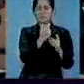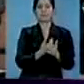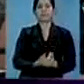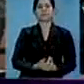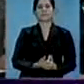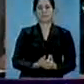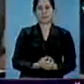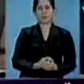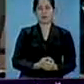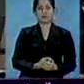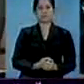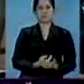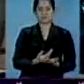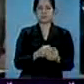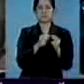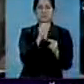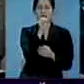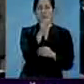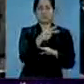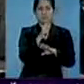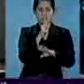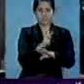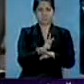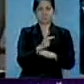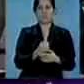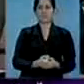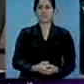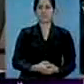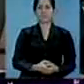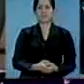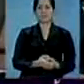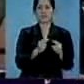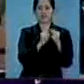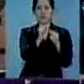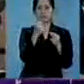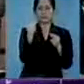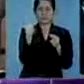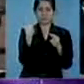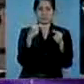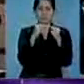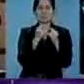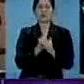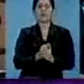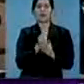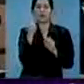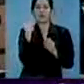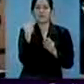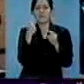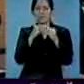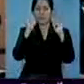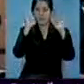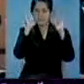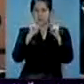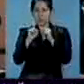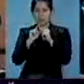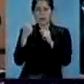าผมเรียนกับท่านประธานนะครับว่าการปลุกระดมโดยการปิดช่องทางการ